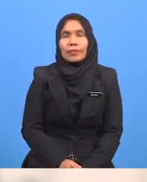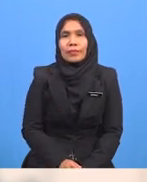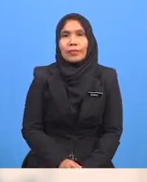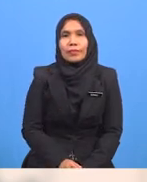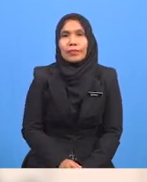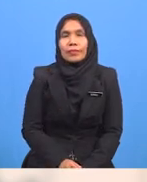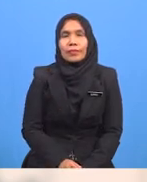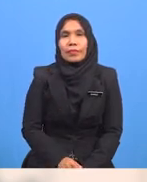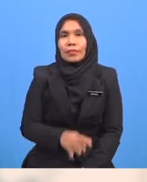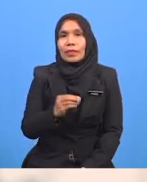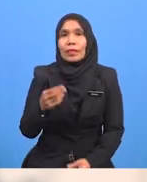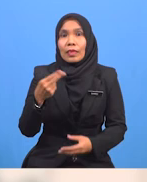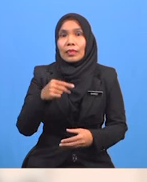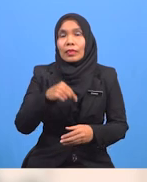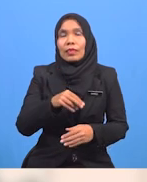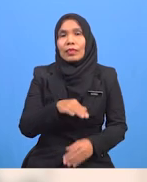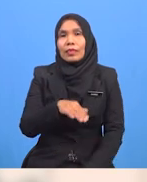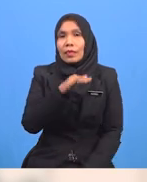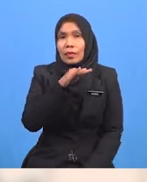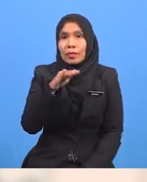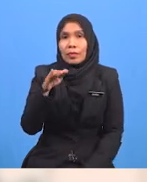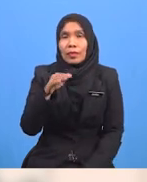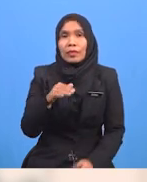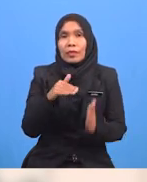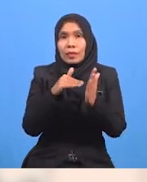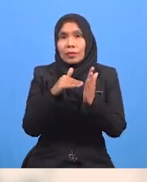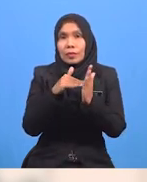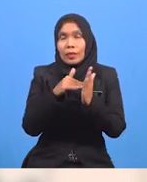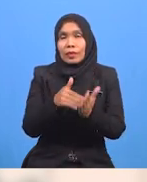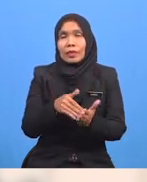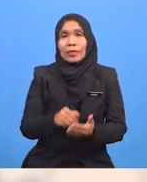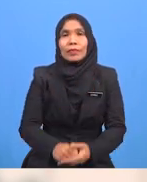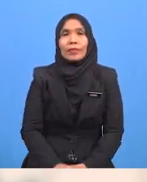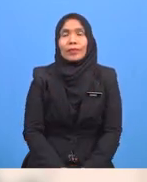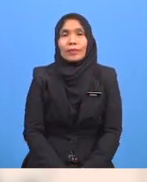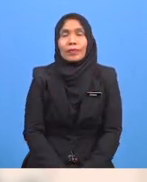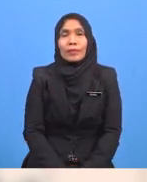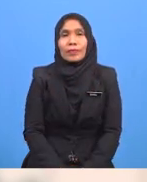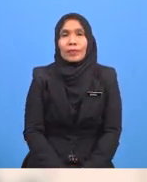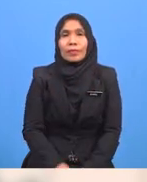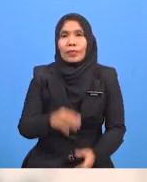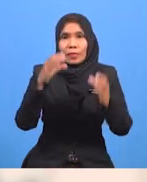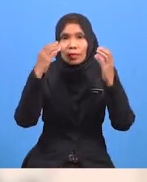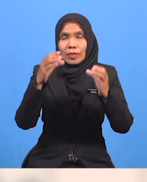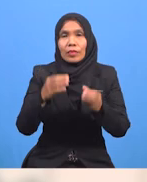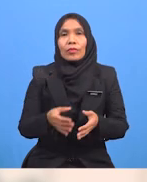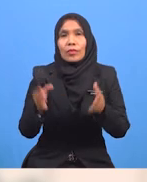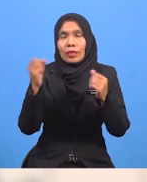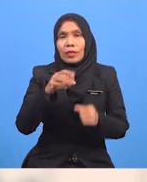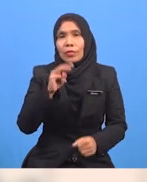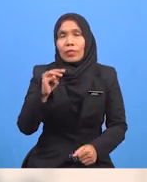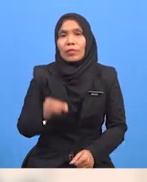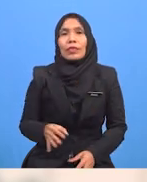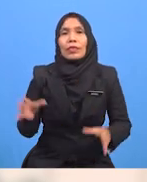dengan 18 darat sign 30° C kuharap murid-murid dapat mengingat proses